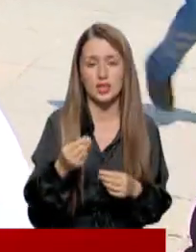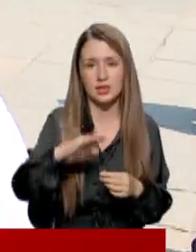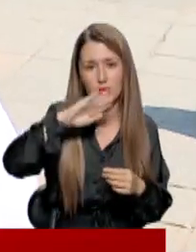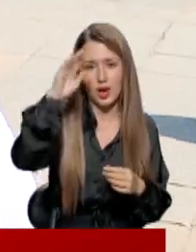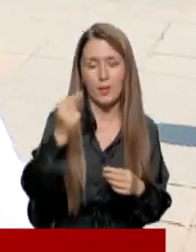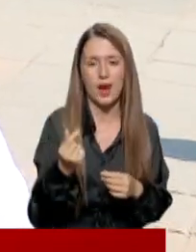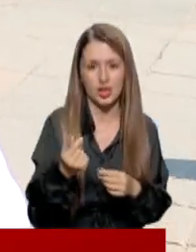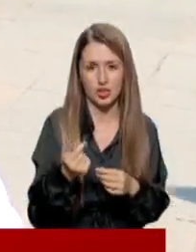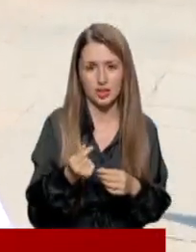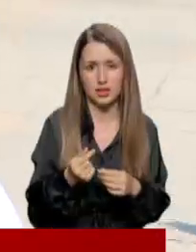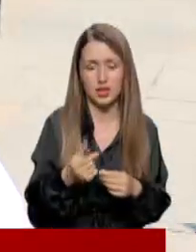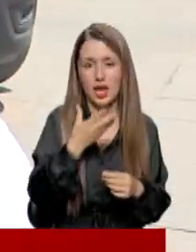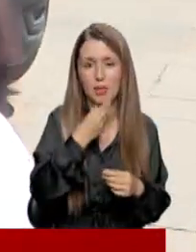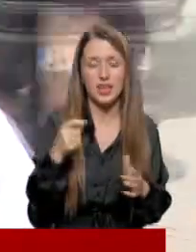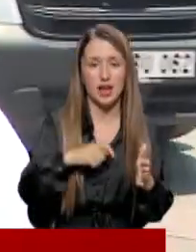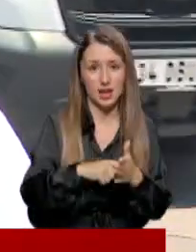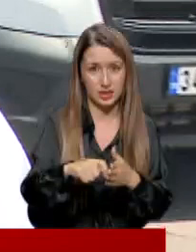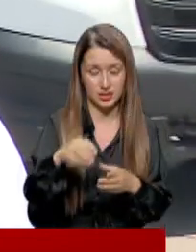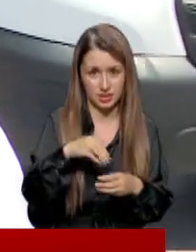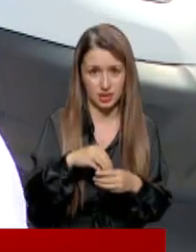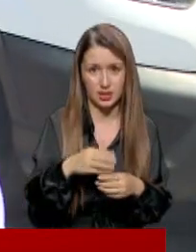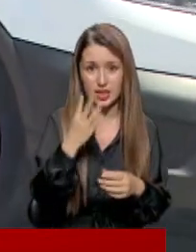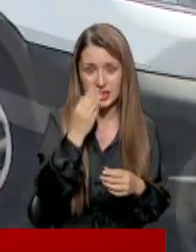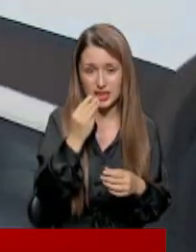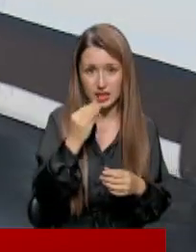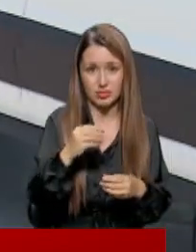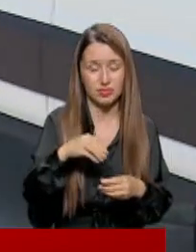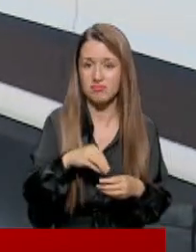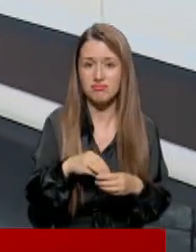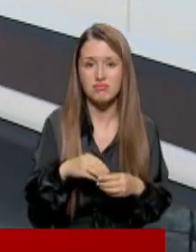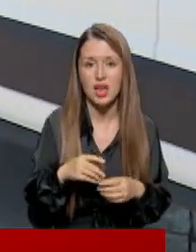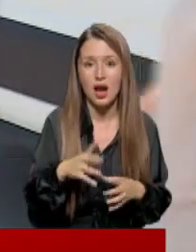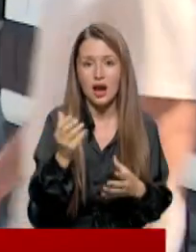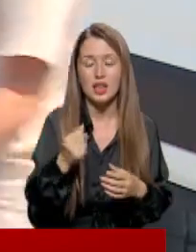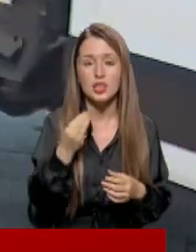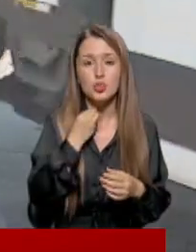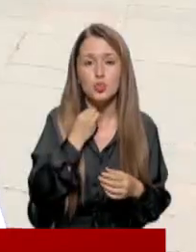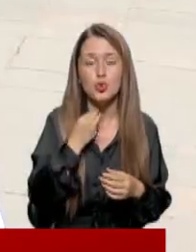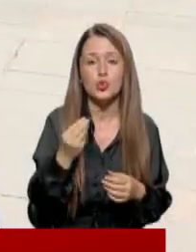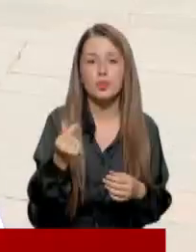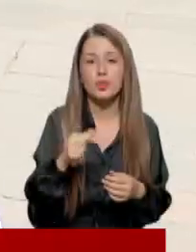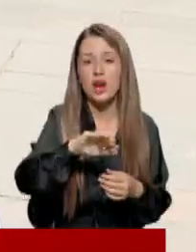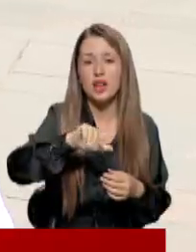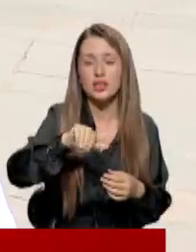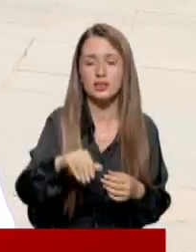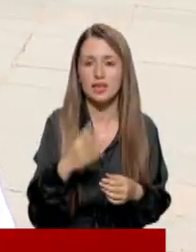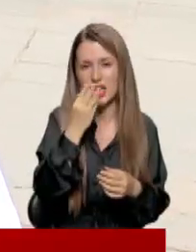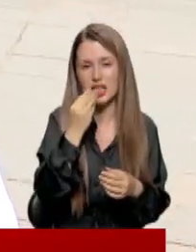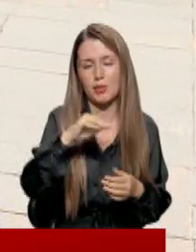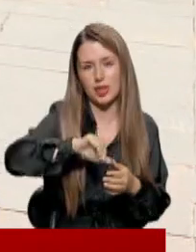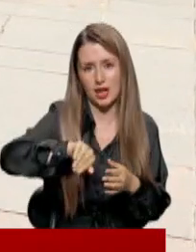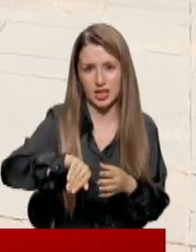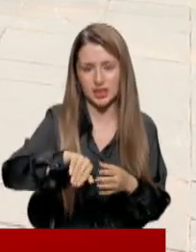bayram harçlığı, emekli aylığınızdan, bayram ikramiyenizden aldığınız borç paradan mı ayırdınız? İkramiyeden